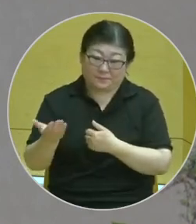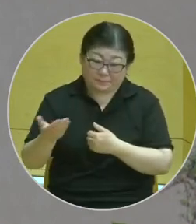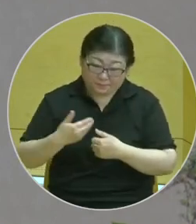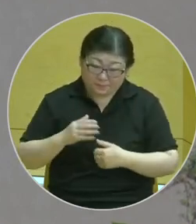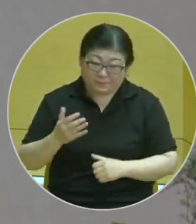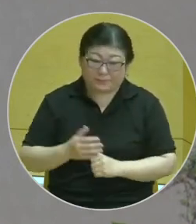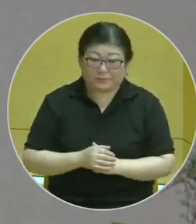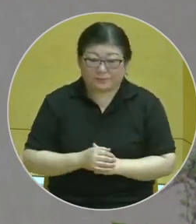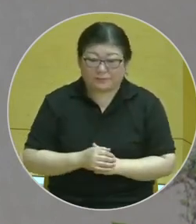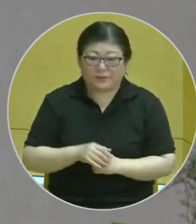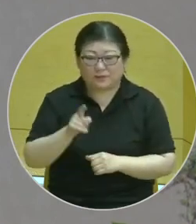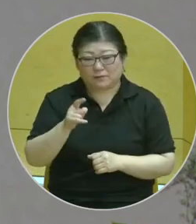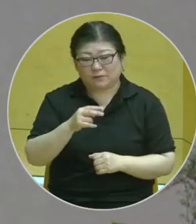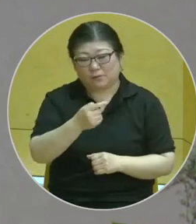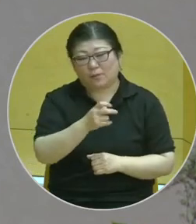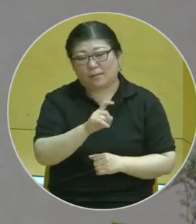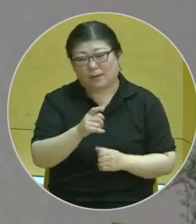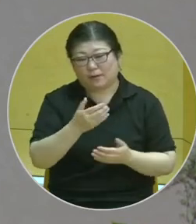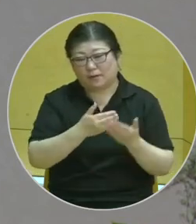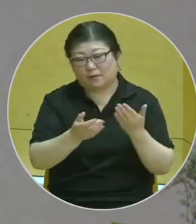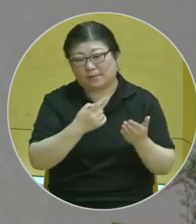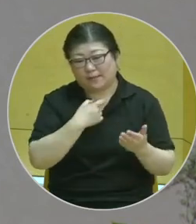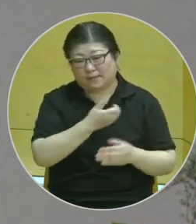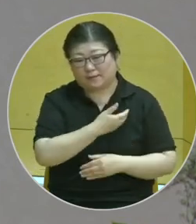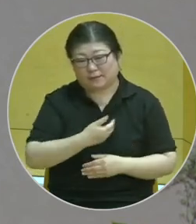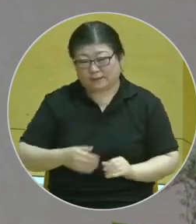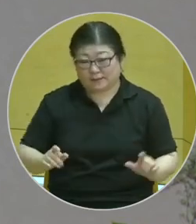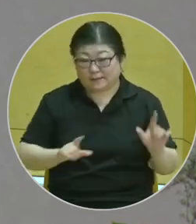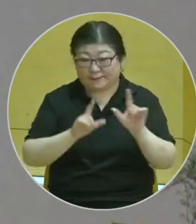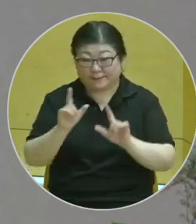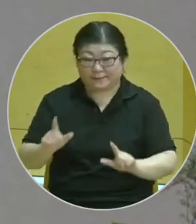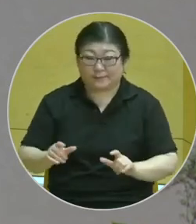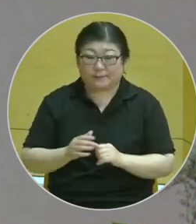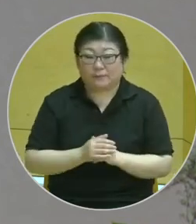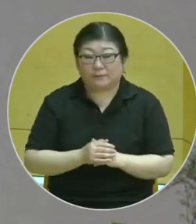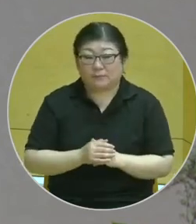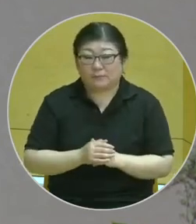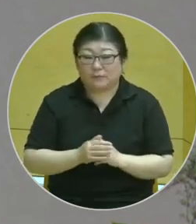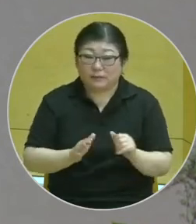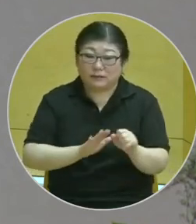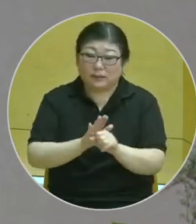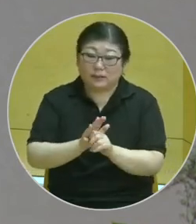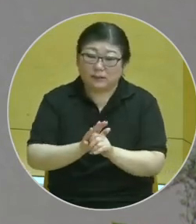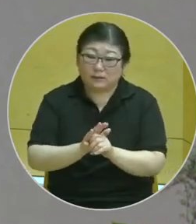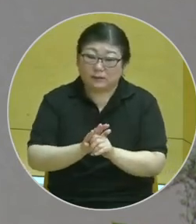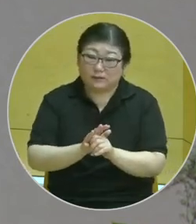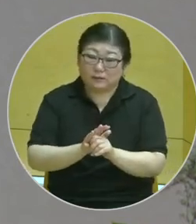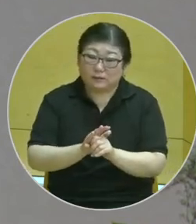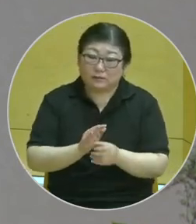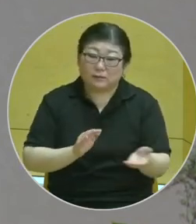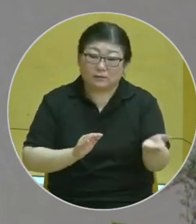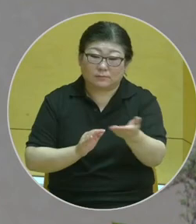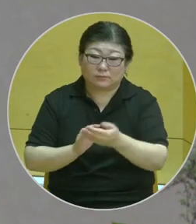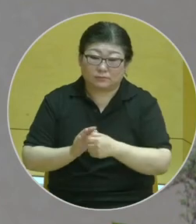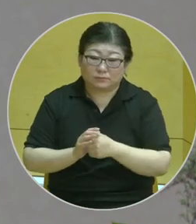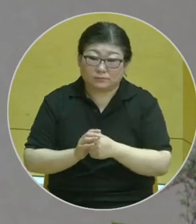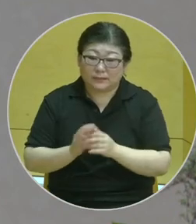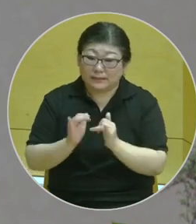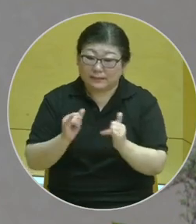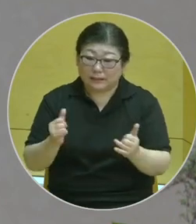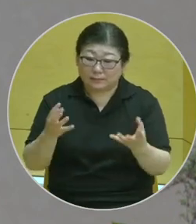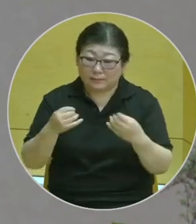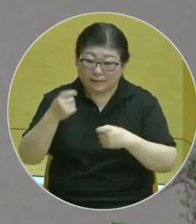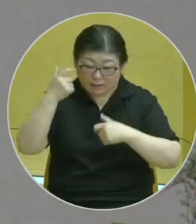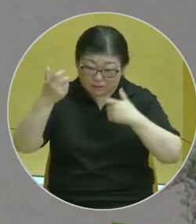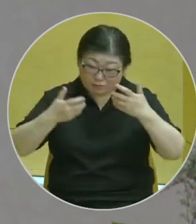했던 제자에 삶이었습니다 사랑한 여러분 사람들이 우리에게 많이 묻습니다 이고 러나 시대 우리가 어떻게